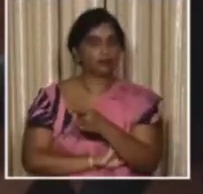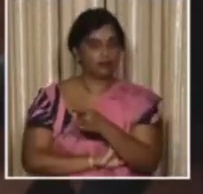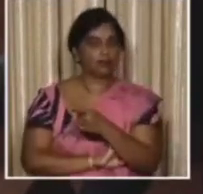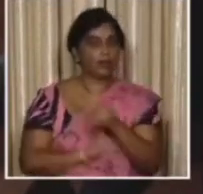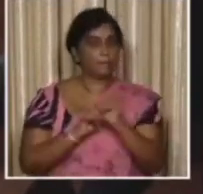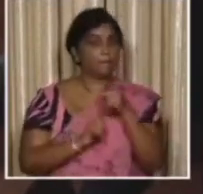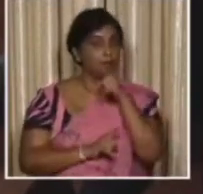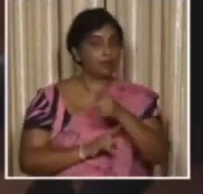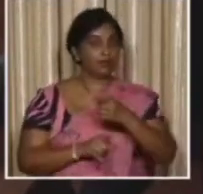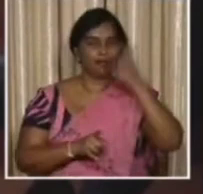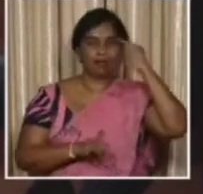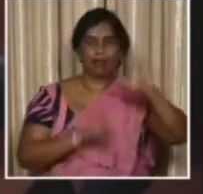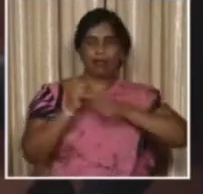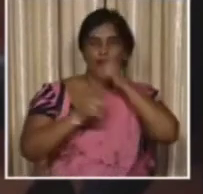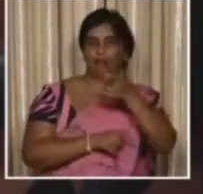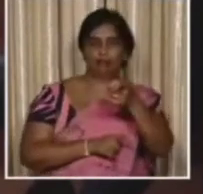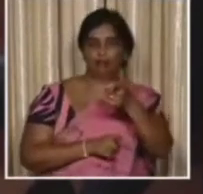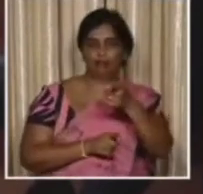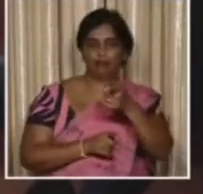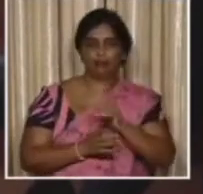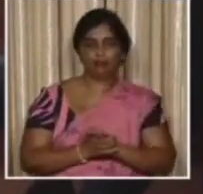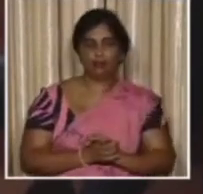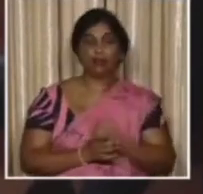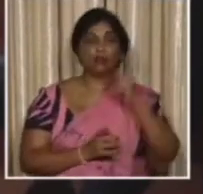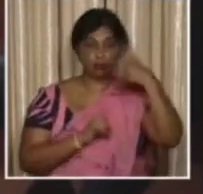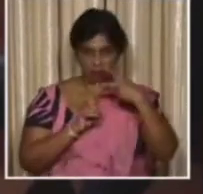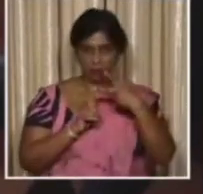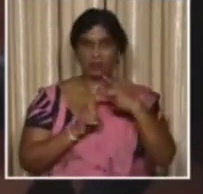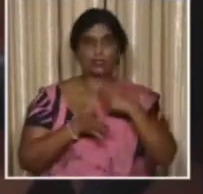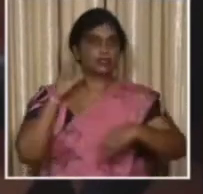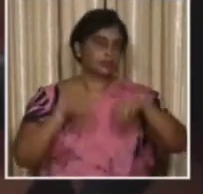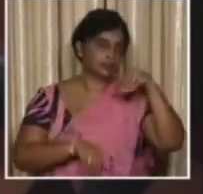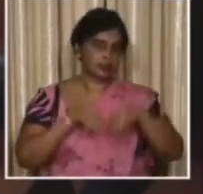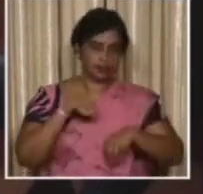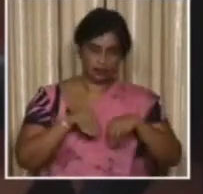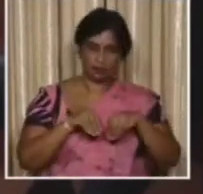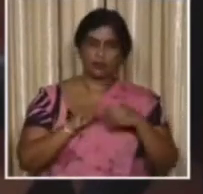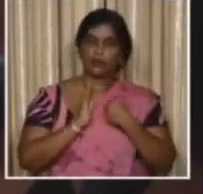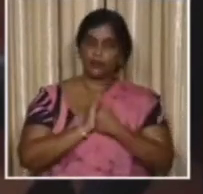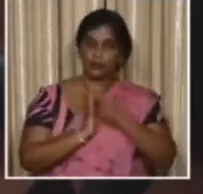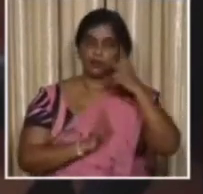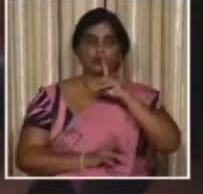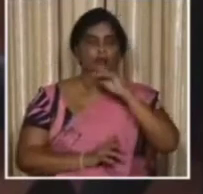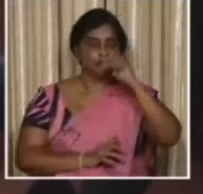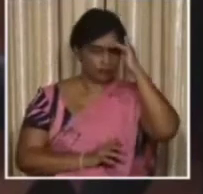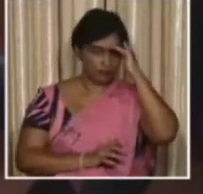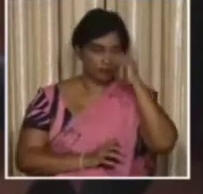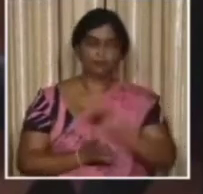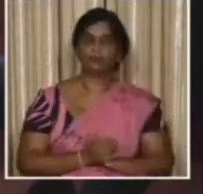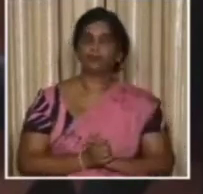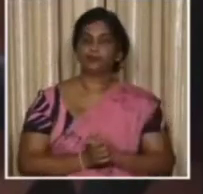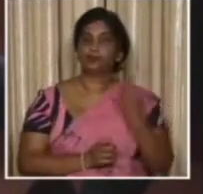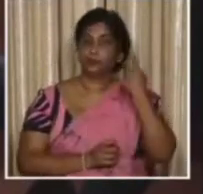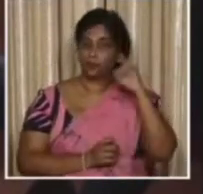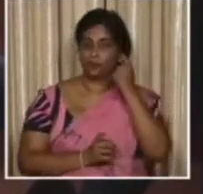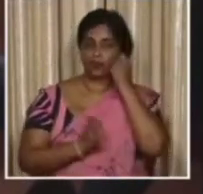akan presana rana tunggu te ene ene widira kata met dodo ne pai kian mitene Dewani karena metan de pilih mandu, garu niyojja katanya itu muni,